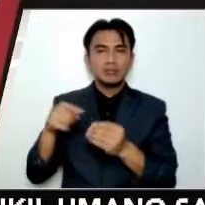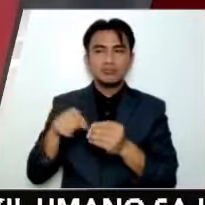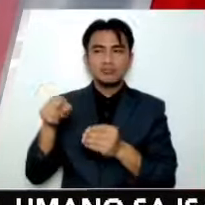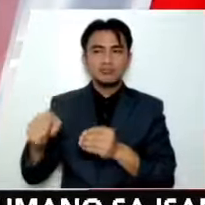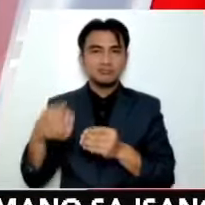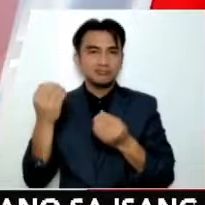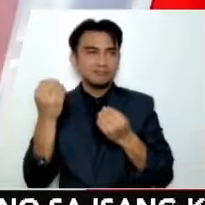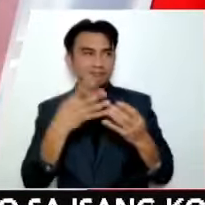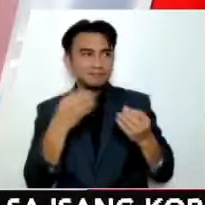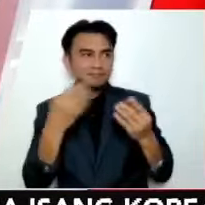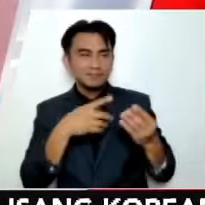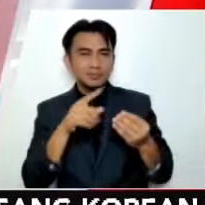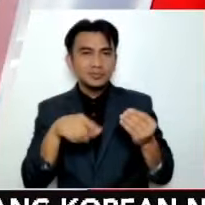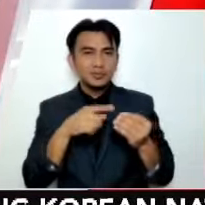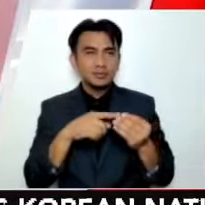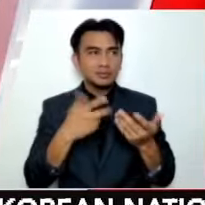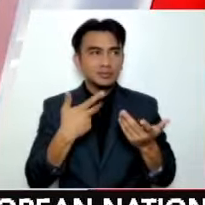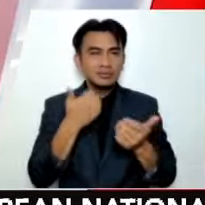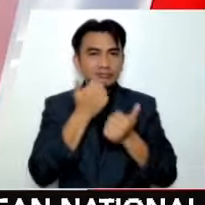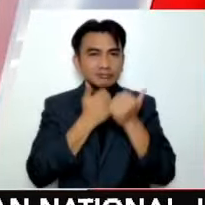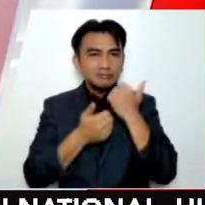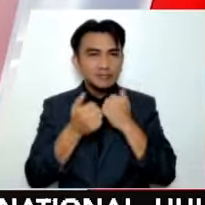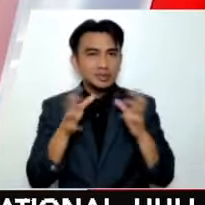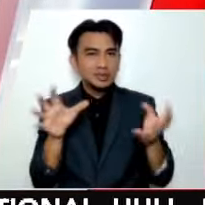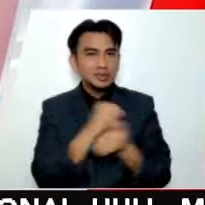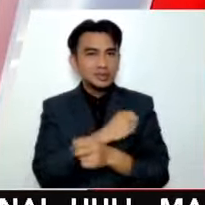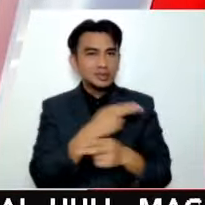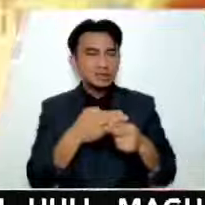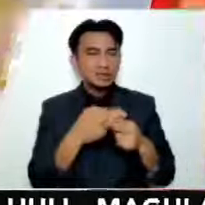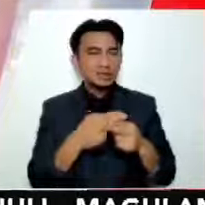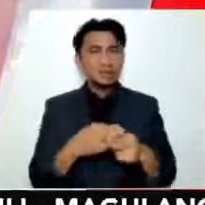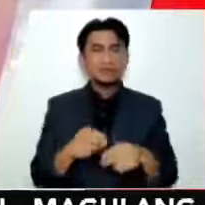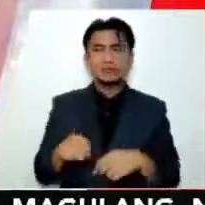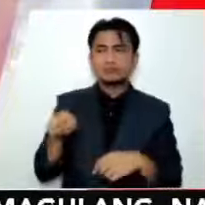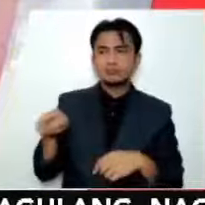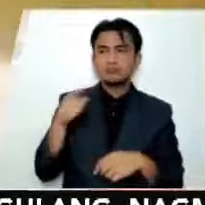kanya. Reaksyon ni Fermin, karapatan ng sino man ang magkaso.